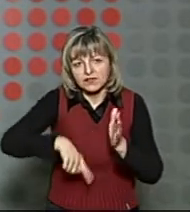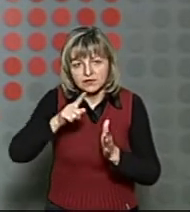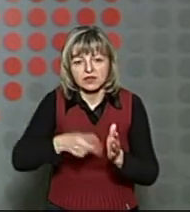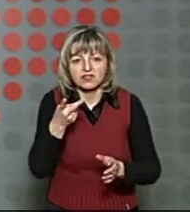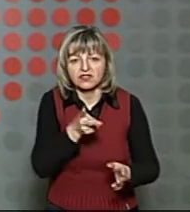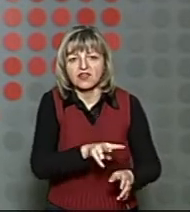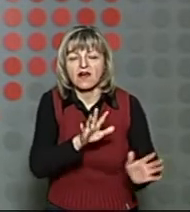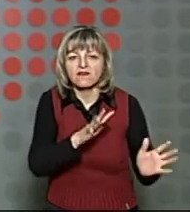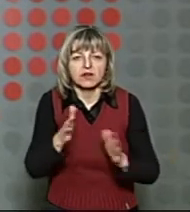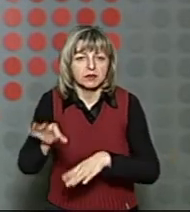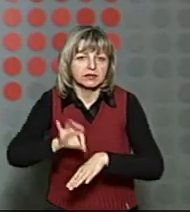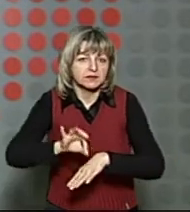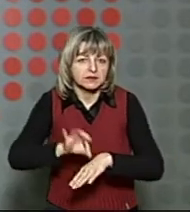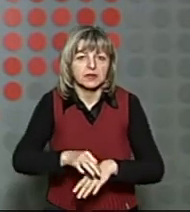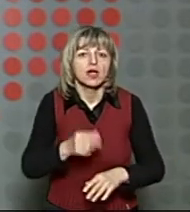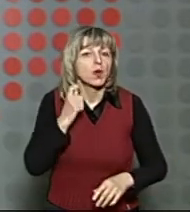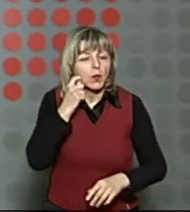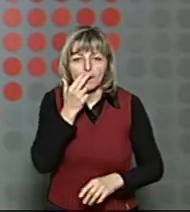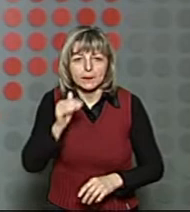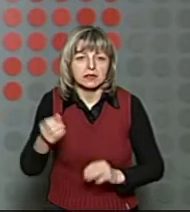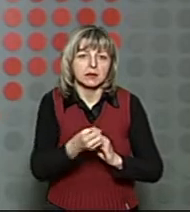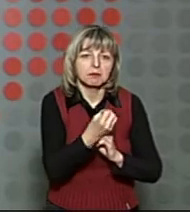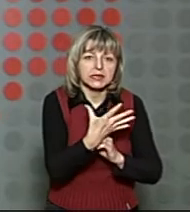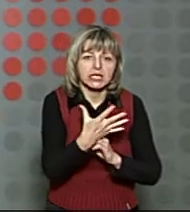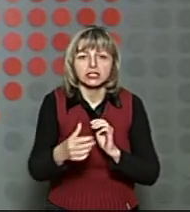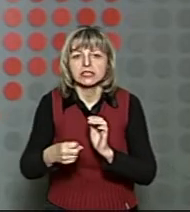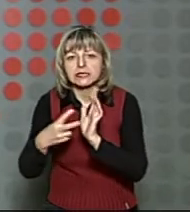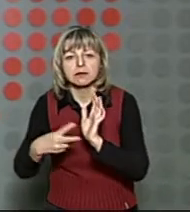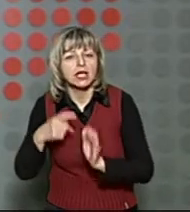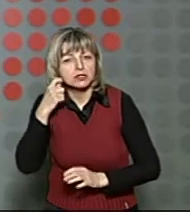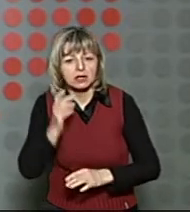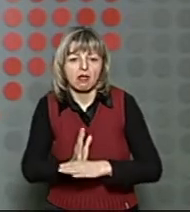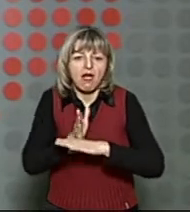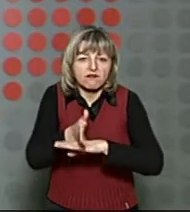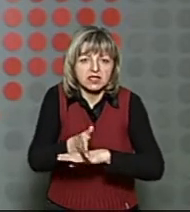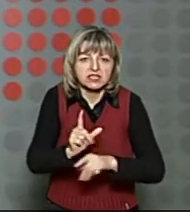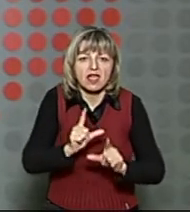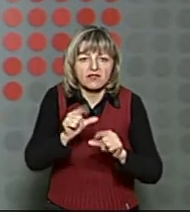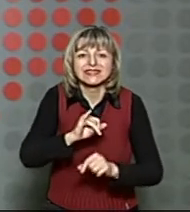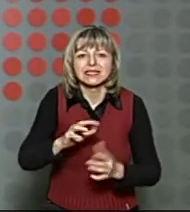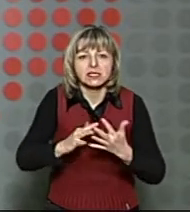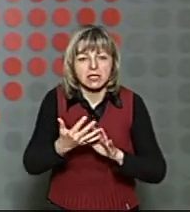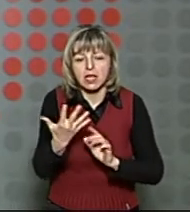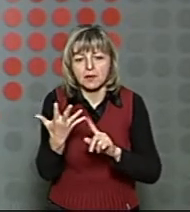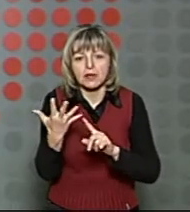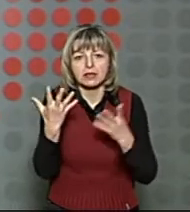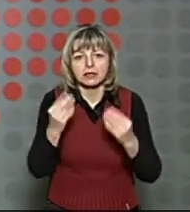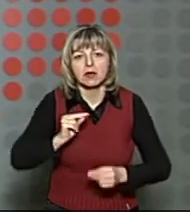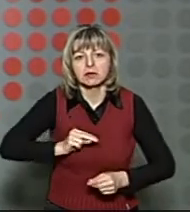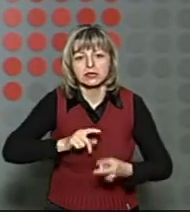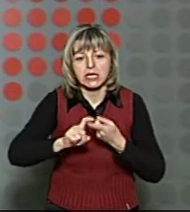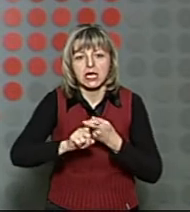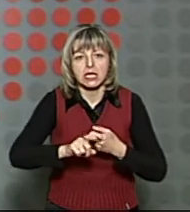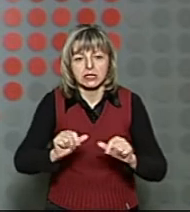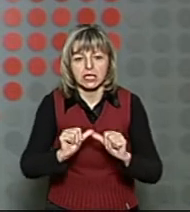інфекції – у підлітків 15 і 17 років. Нагадаємо, на в'їзді і виїзді з села 5-й день працюють